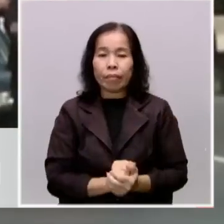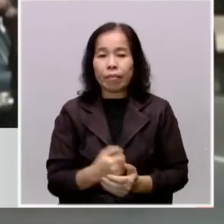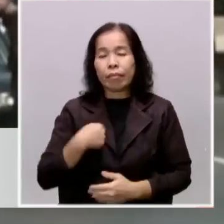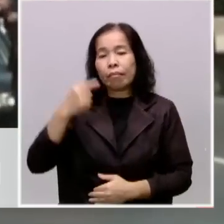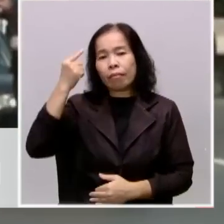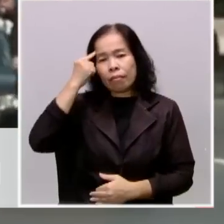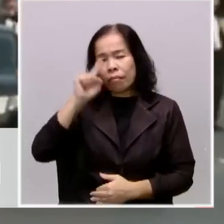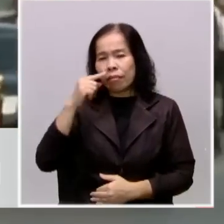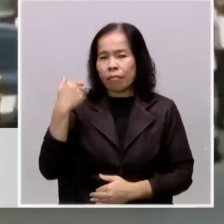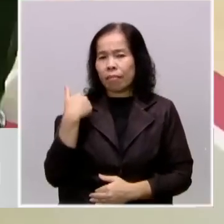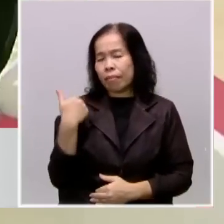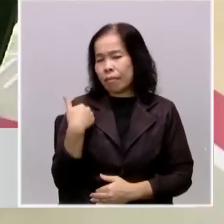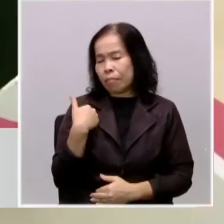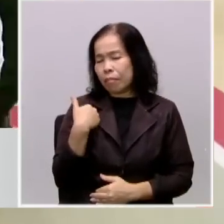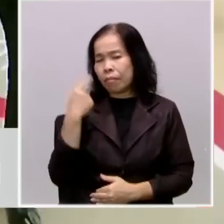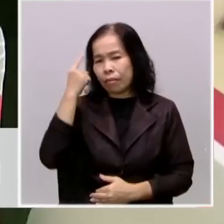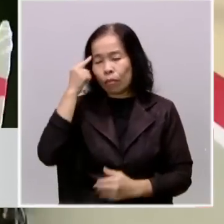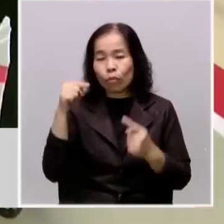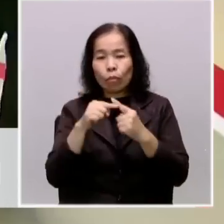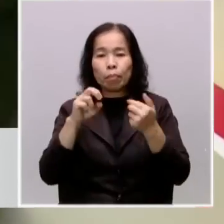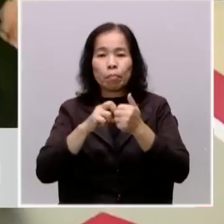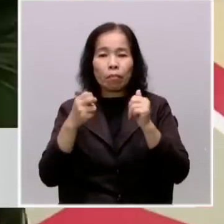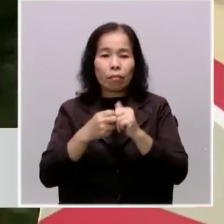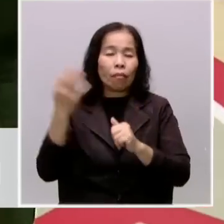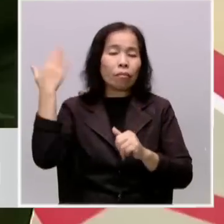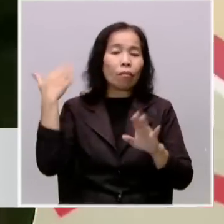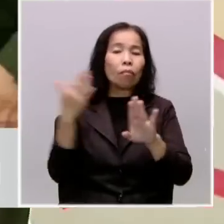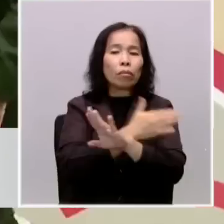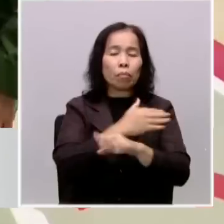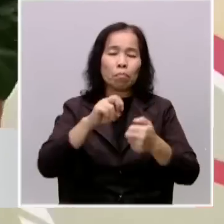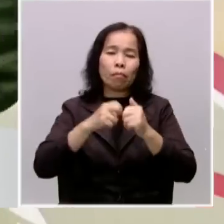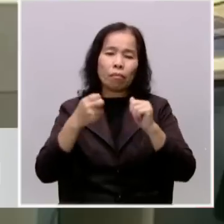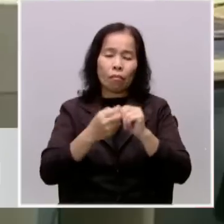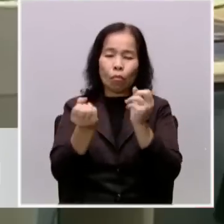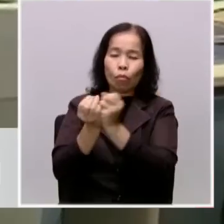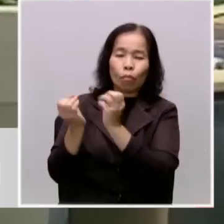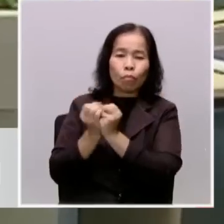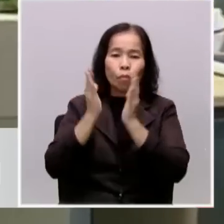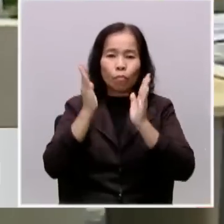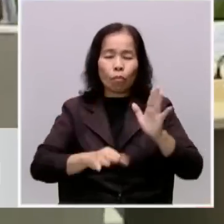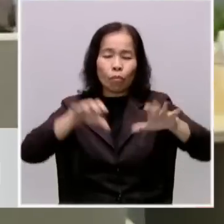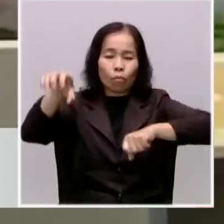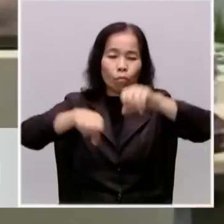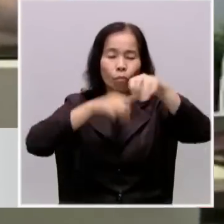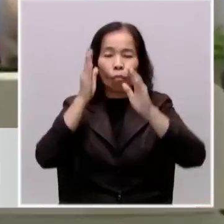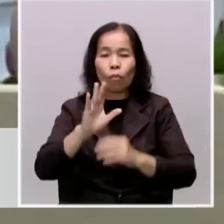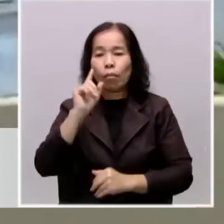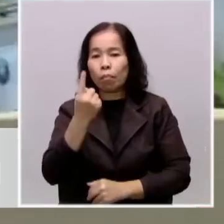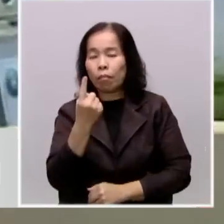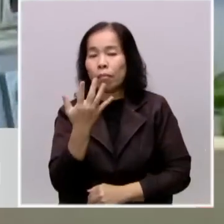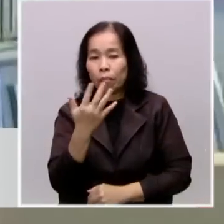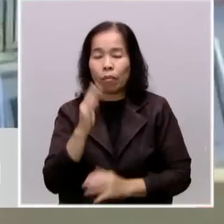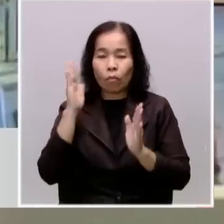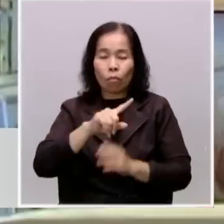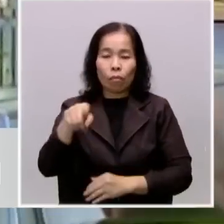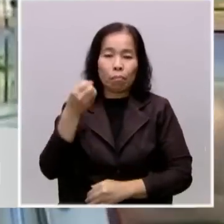คะว่าผู้นำทัพคนเดิมนั้นประสบปัญหาในการจัดการกำลังพลหลายหมื่นนายที่ระดมพลมาใหม่นะคะแล้วก็จำนวนม